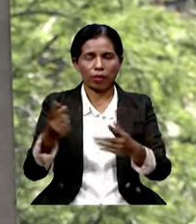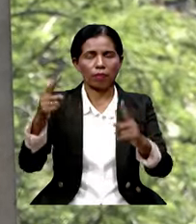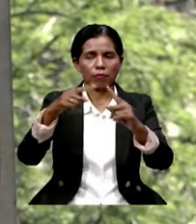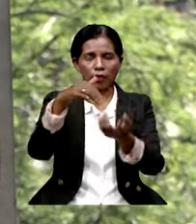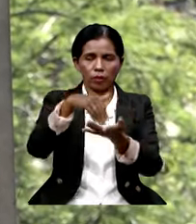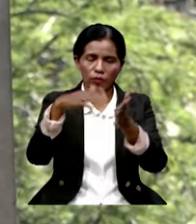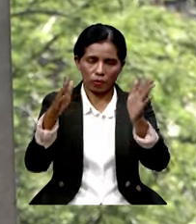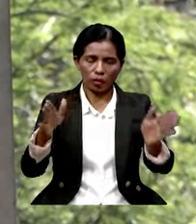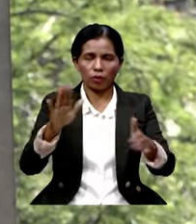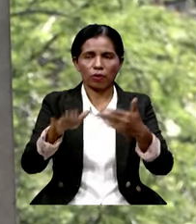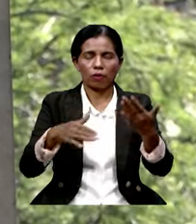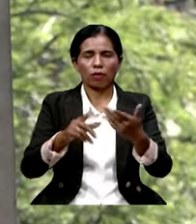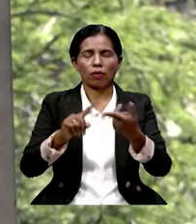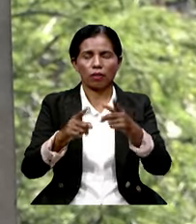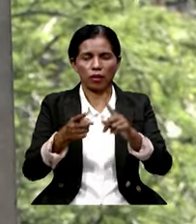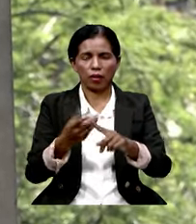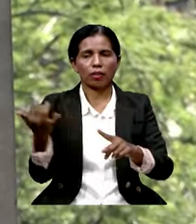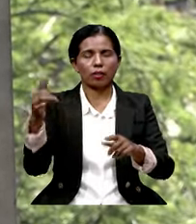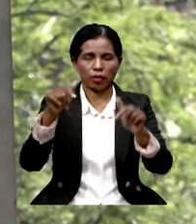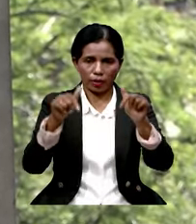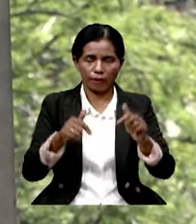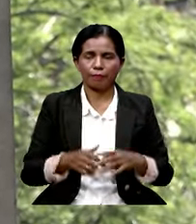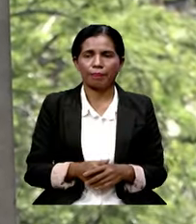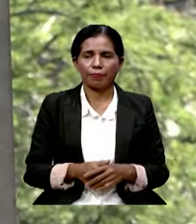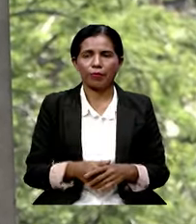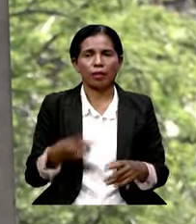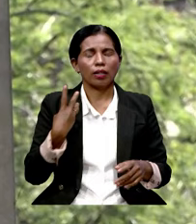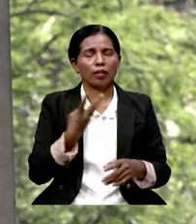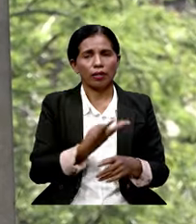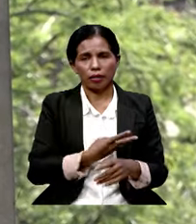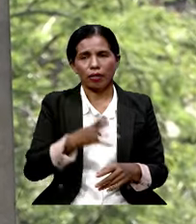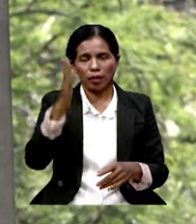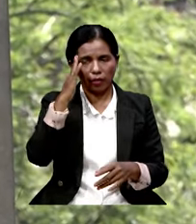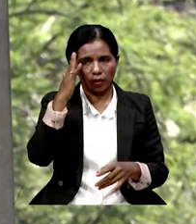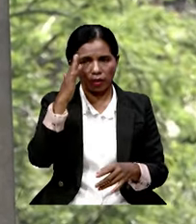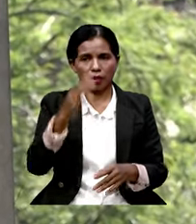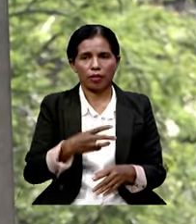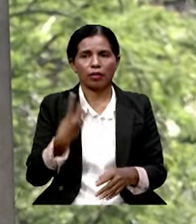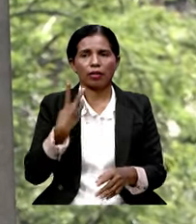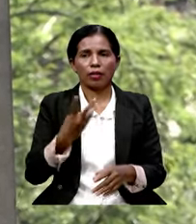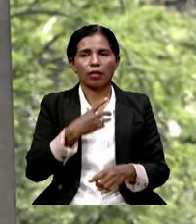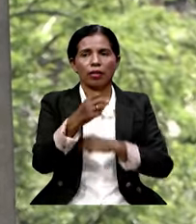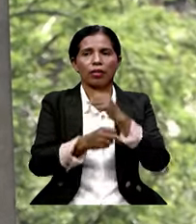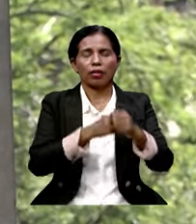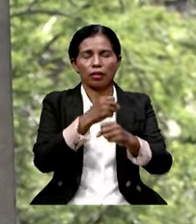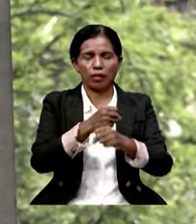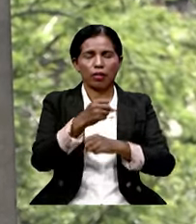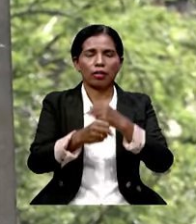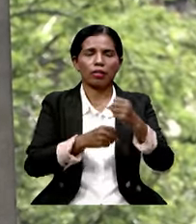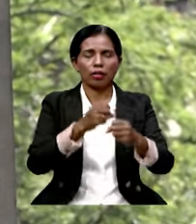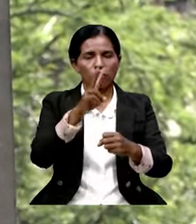no malu sira ne bem ihane. Ite hatene kata ite tinang ide tine rua kotuk